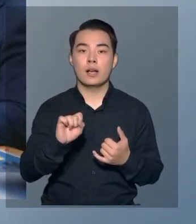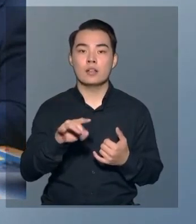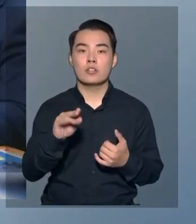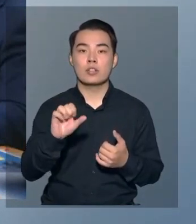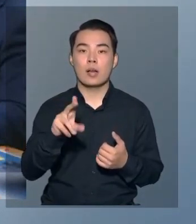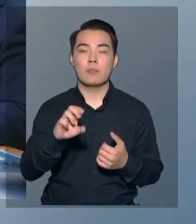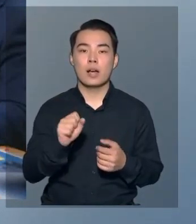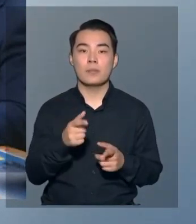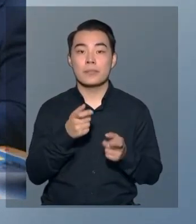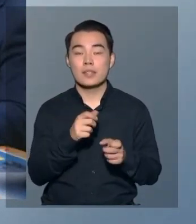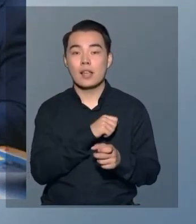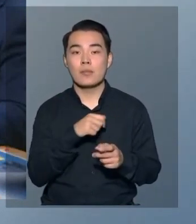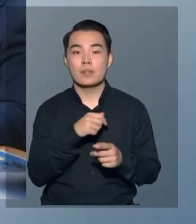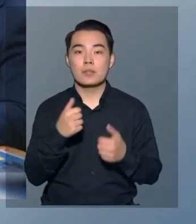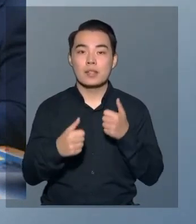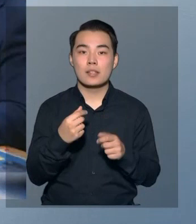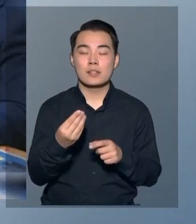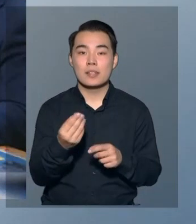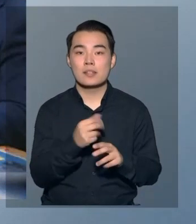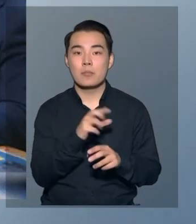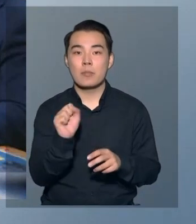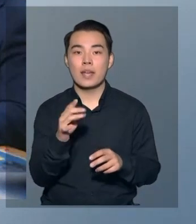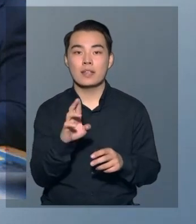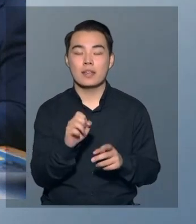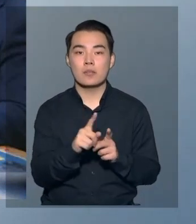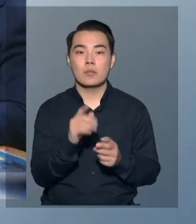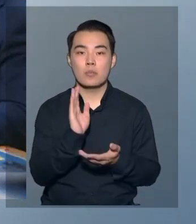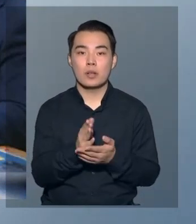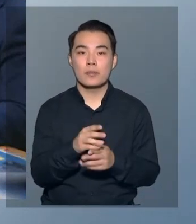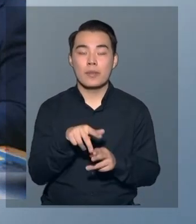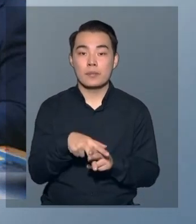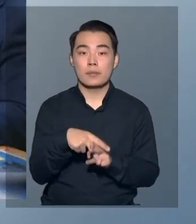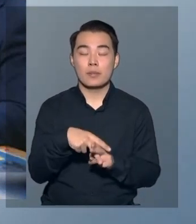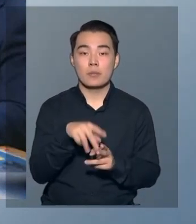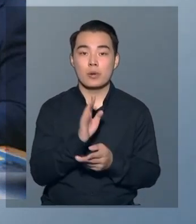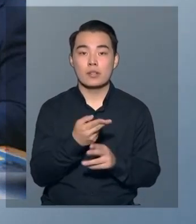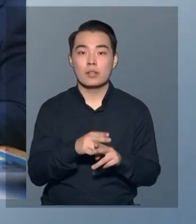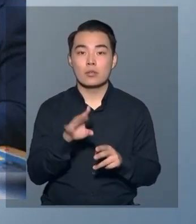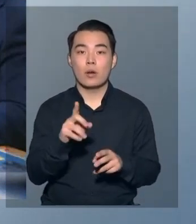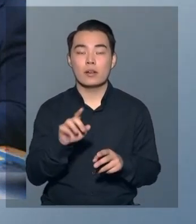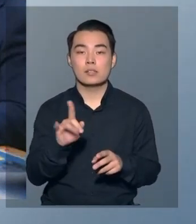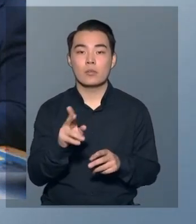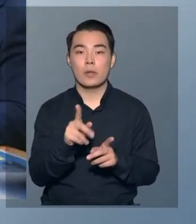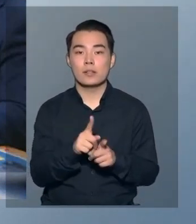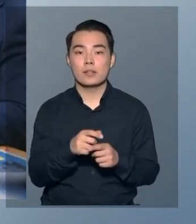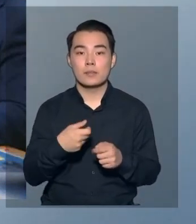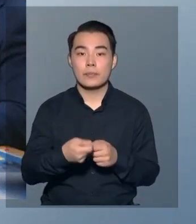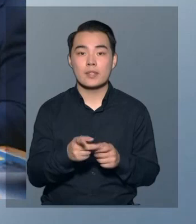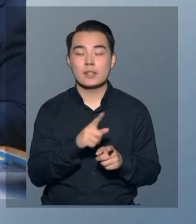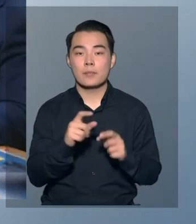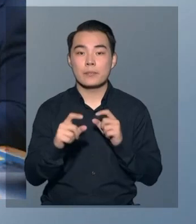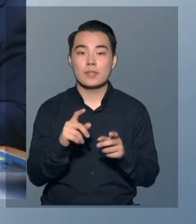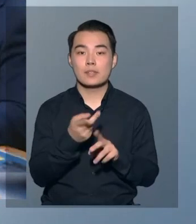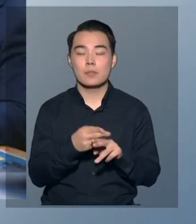ату, аударыспақ, теңге ілу, бәйге, құсбегілік, дәстүрлі садақ ату, тоғызқұмалақ және асық ату секілді ұлттық